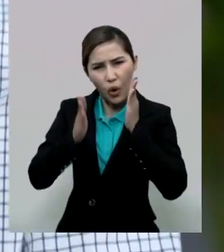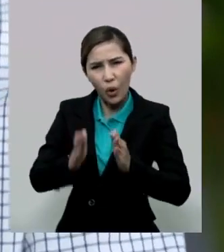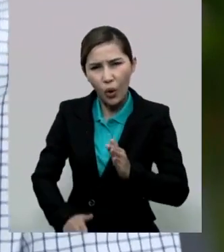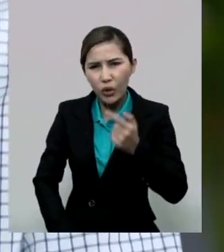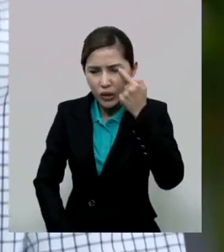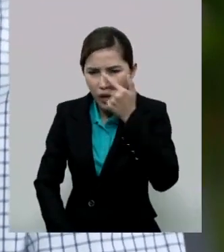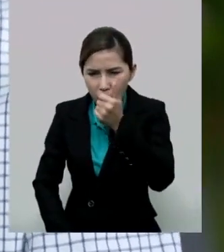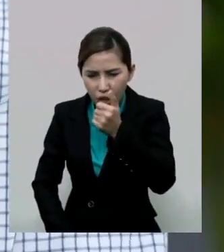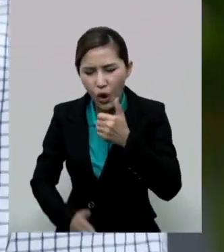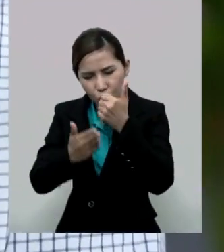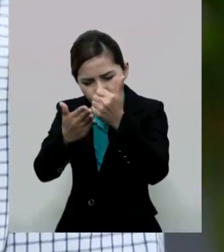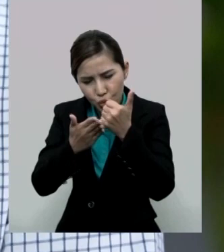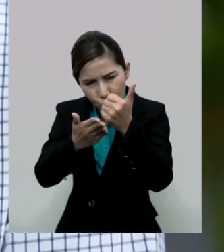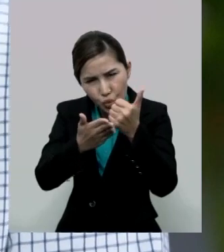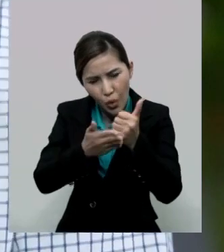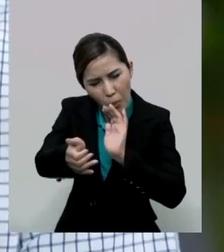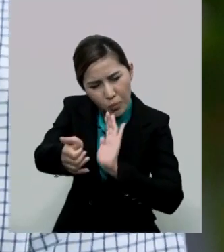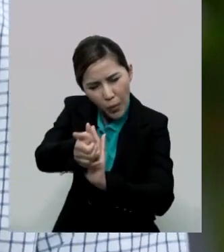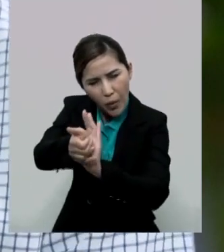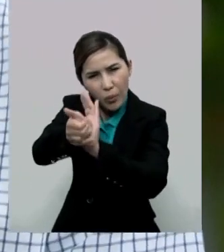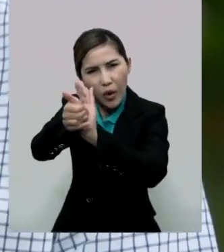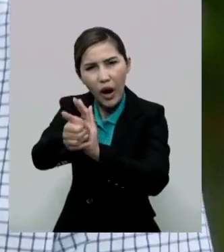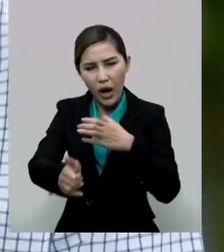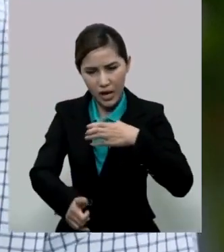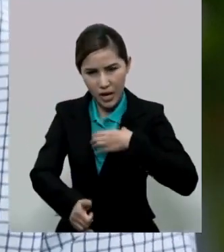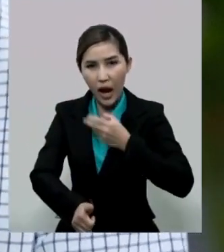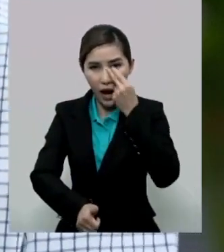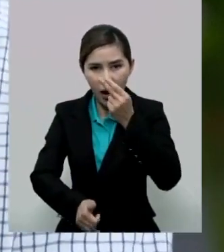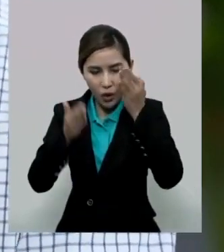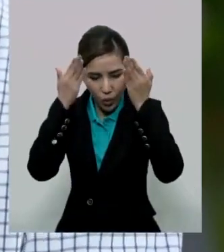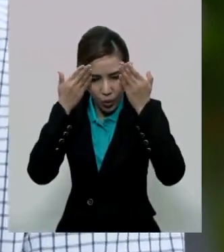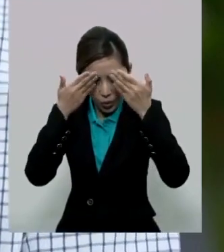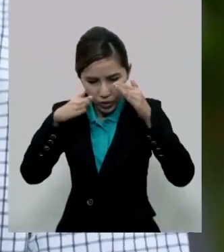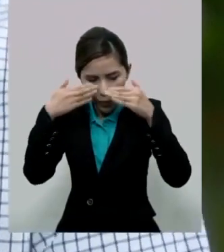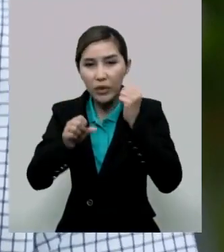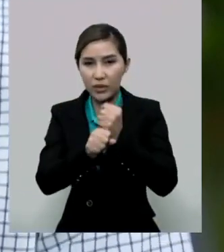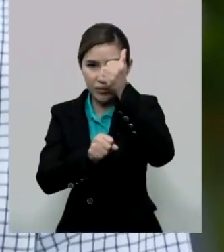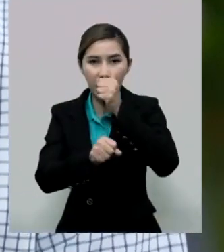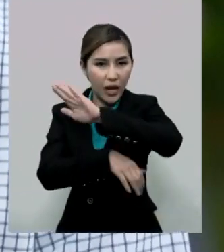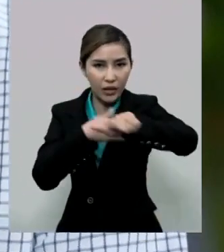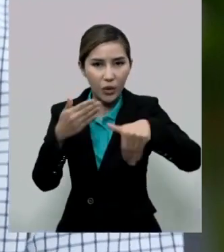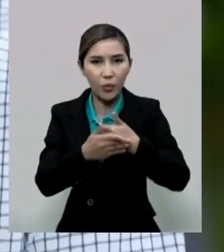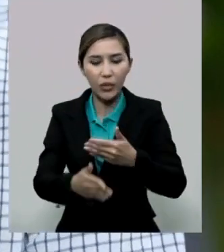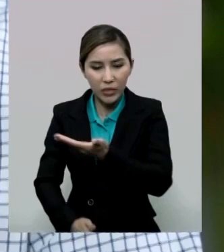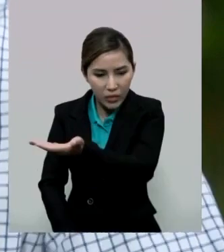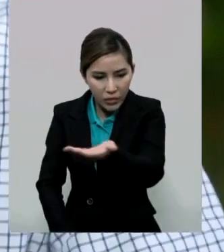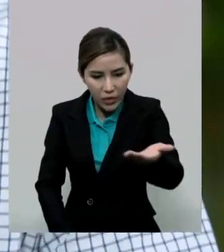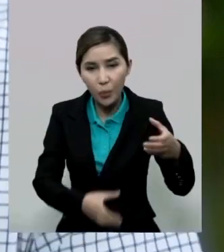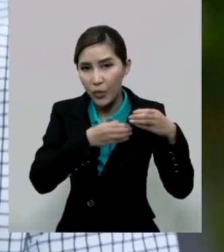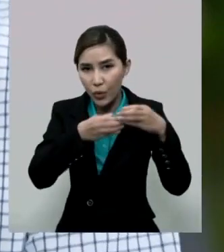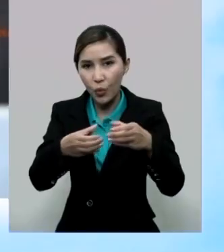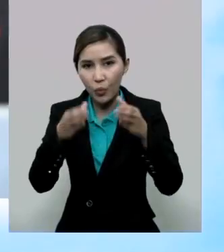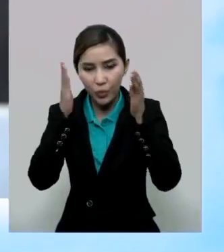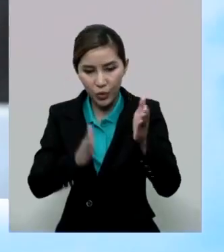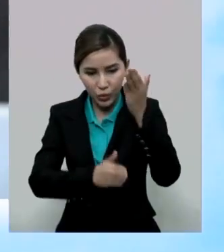ต้องมีคนที่มองเห็นช่วยประคองตลอดนะครับแล้วก็เลยอยากให้คนเห็นว่าเขาทำได้ทุกอย่างกันเองดังนั้นที่นี่คือเขาจะเข้